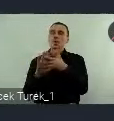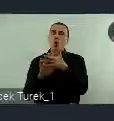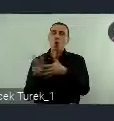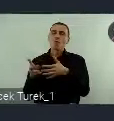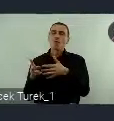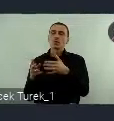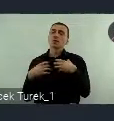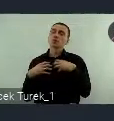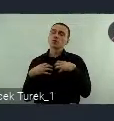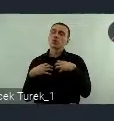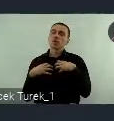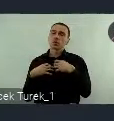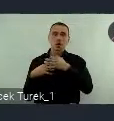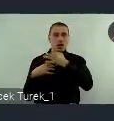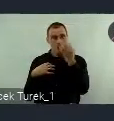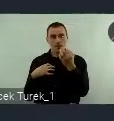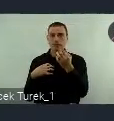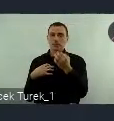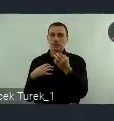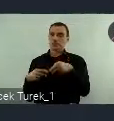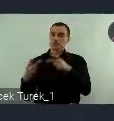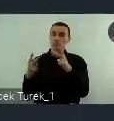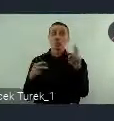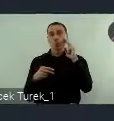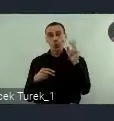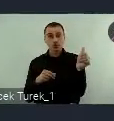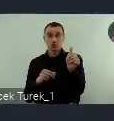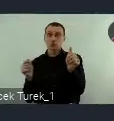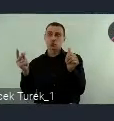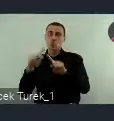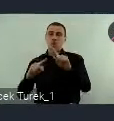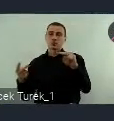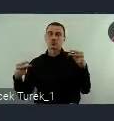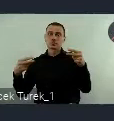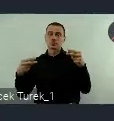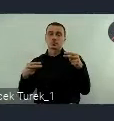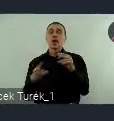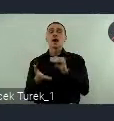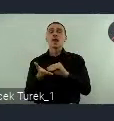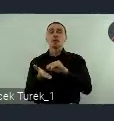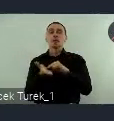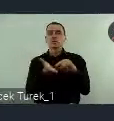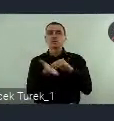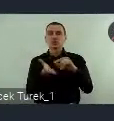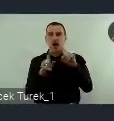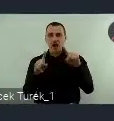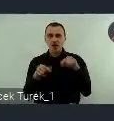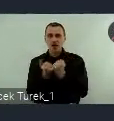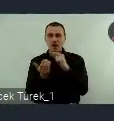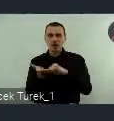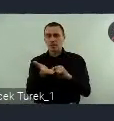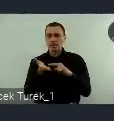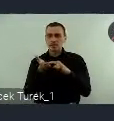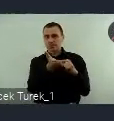i coś zawsze najlepszą metodą na komunikację z osobą głuchą komunikacja na kartce pisanie komunikatów jest OK